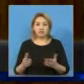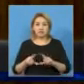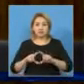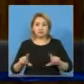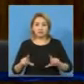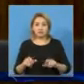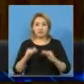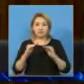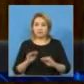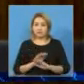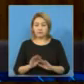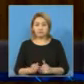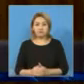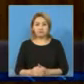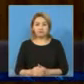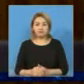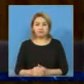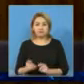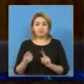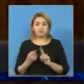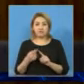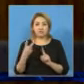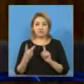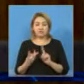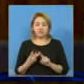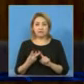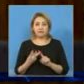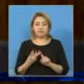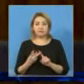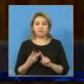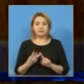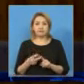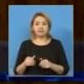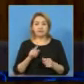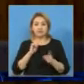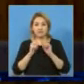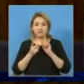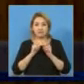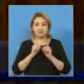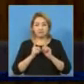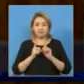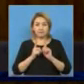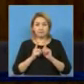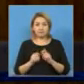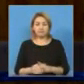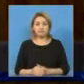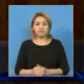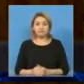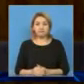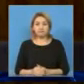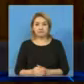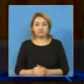саны азаймай отыр. Бірінші. Екінші мәселе жиналыстарда, жалпы